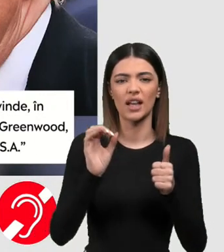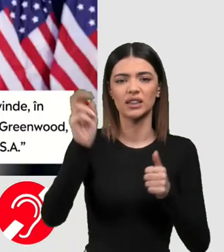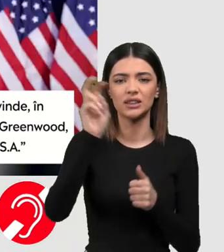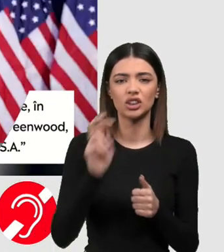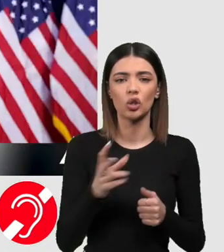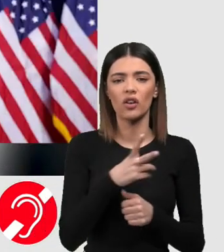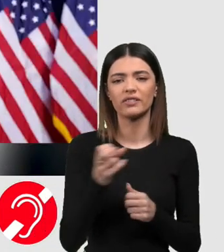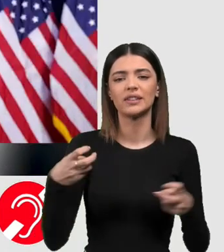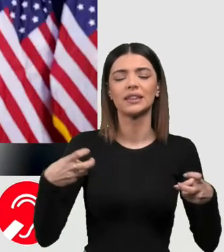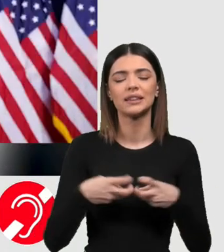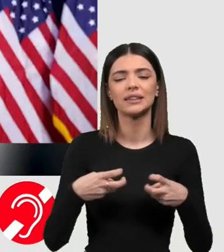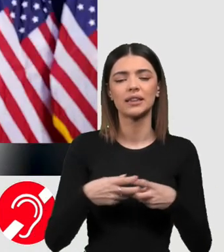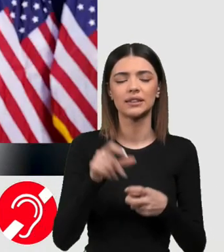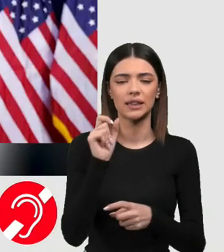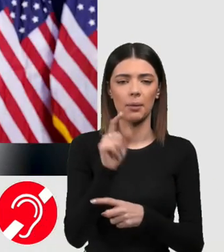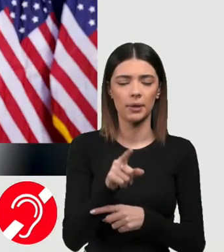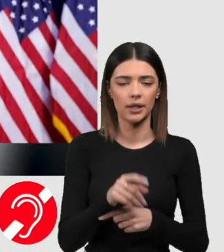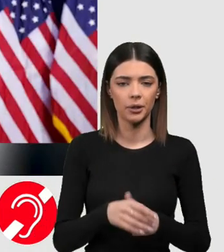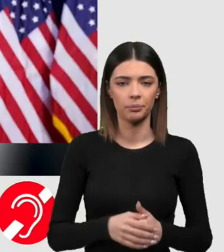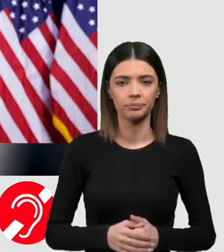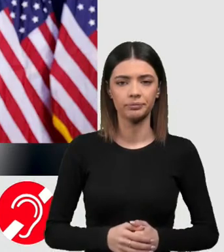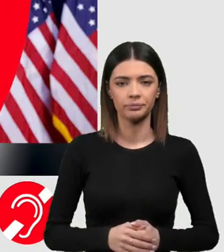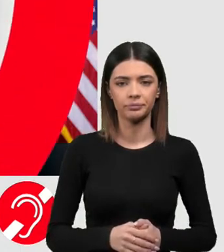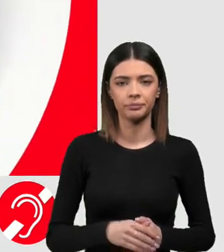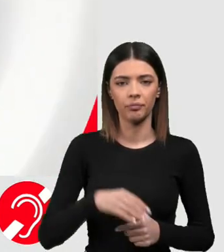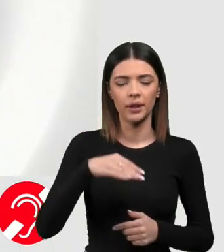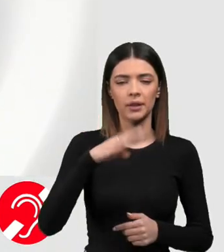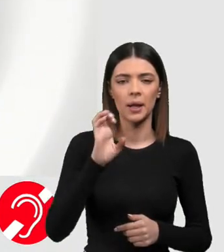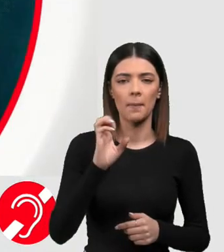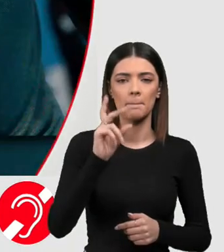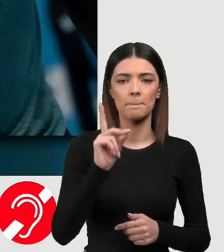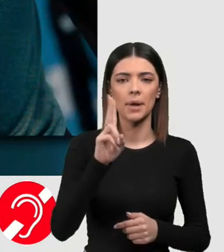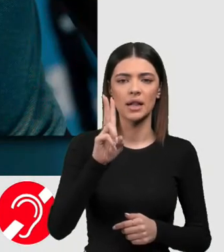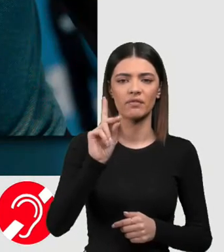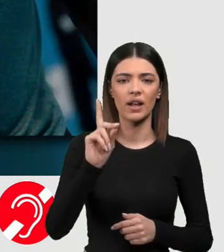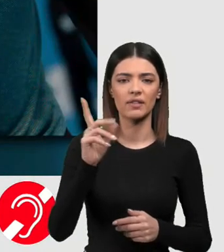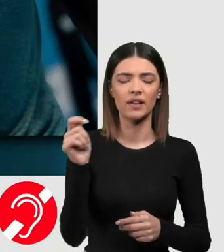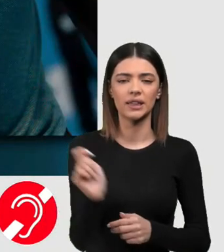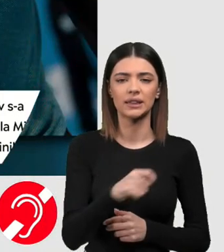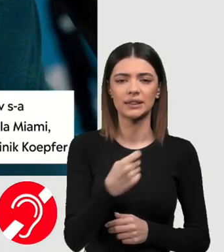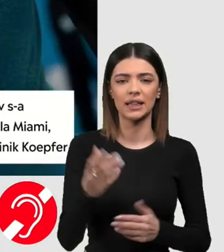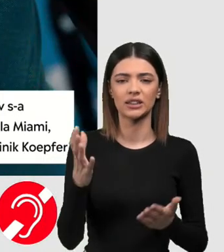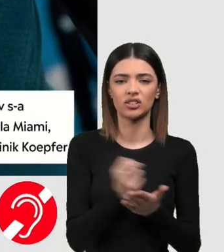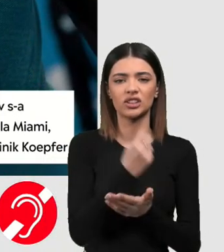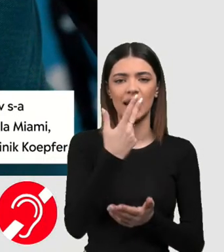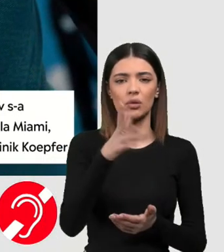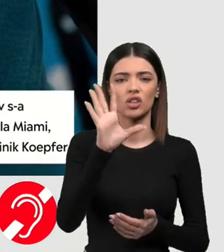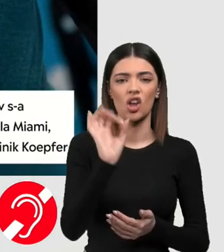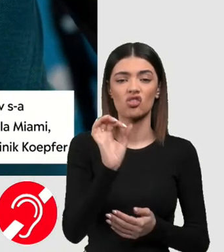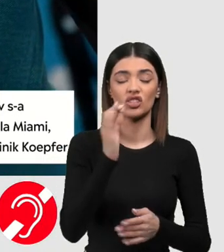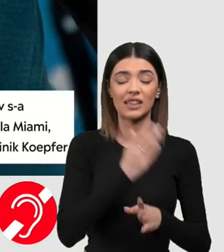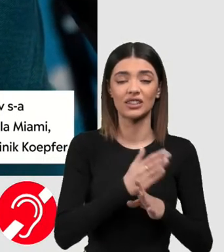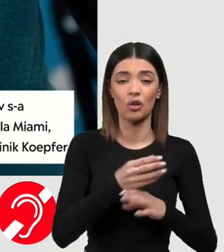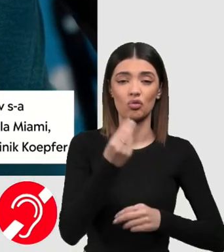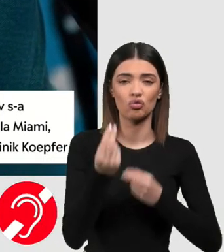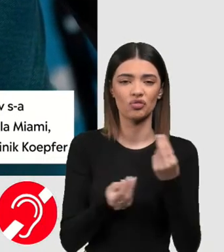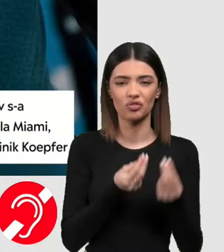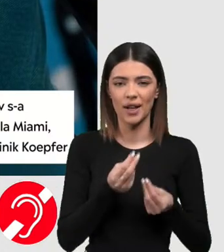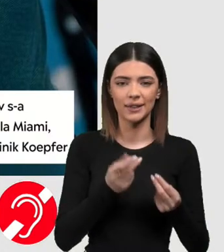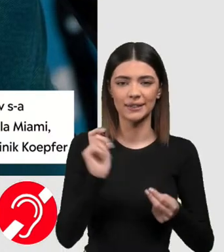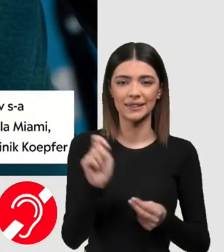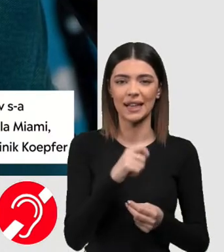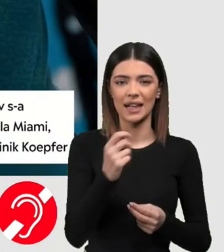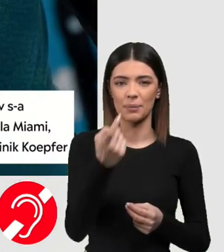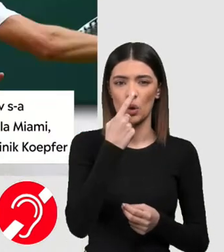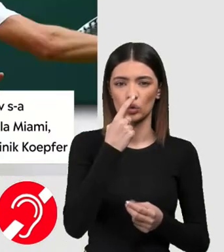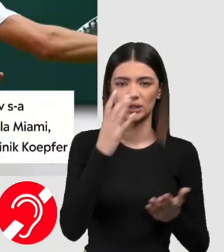costă $60 fără taxe de transport. Și Daniil Medvedev înscrie a 350-a victorie a